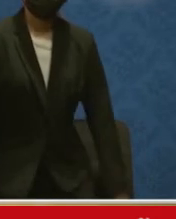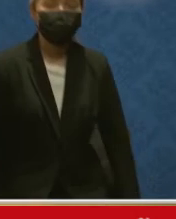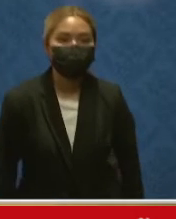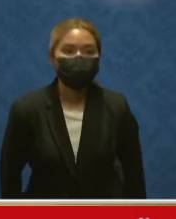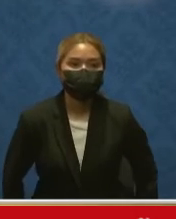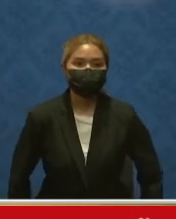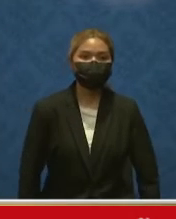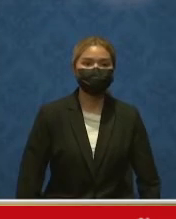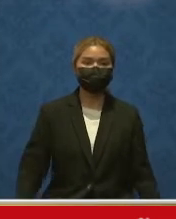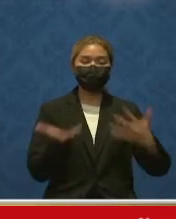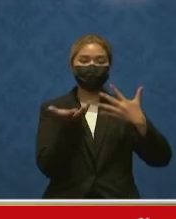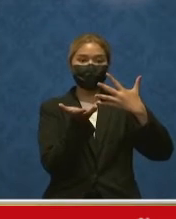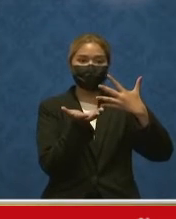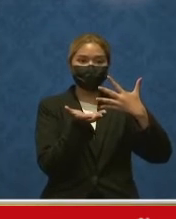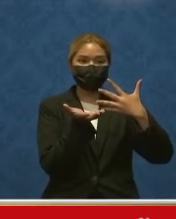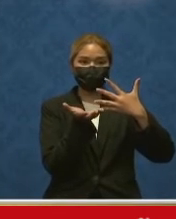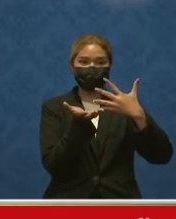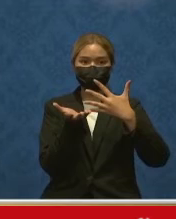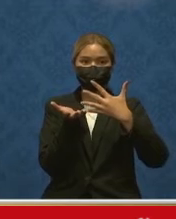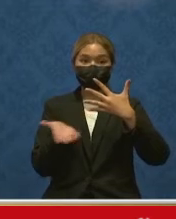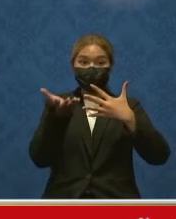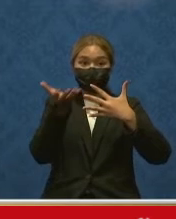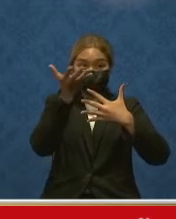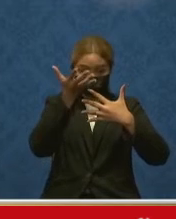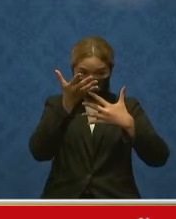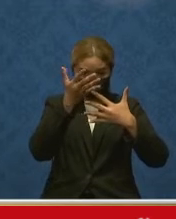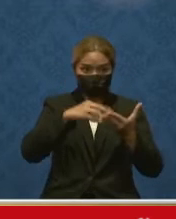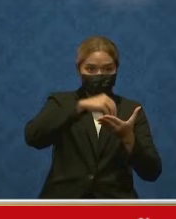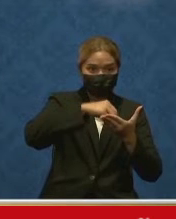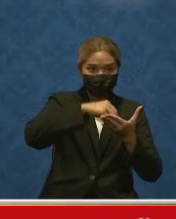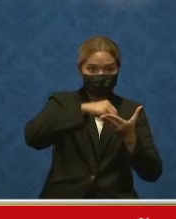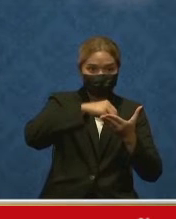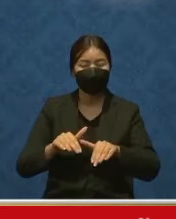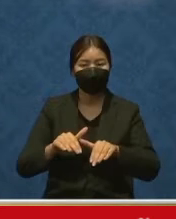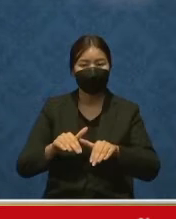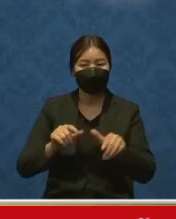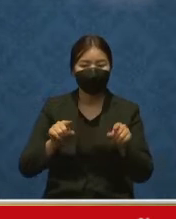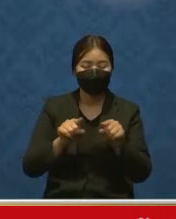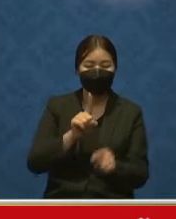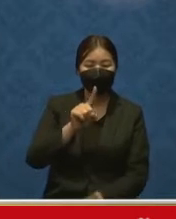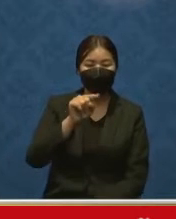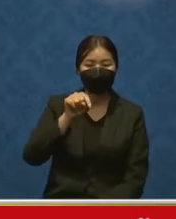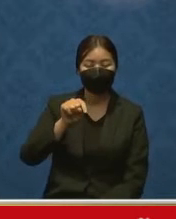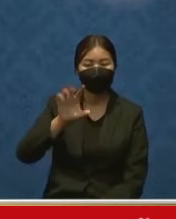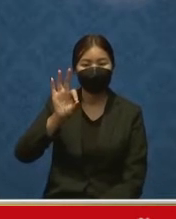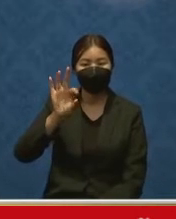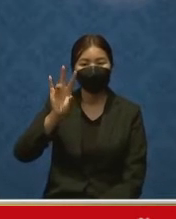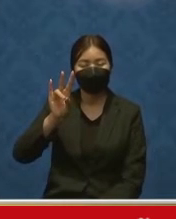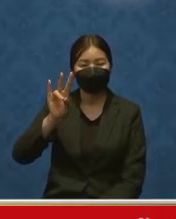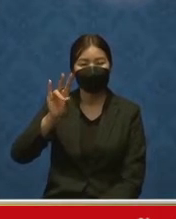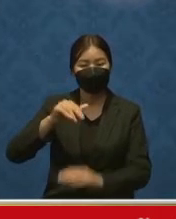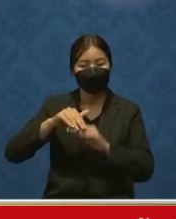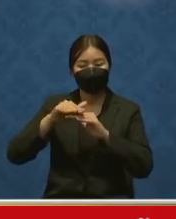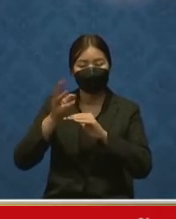นะกระทรวงศึกษาธิการ 3แสนกว่ากับทรงมหาดไทยกระทรวงการคลังสุดท้าย 9 7กว่า